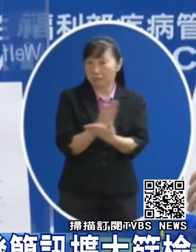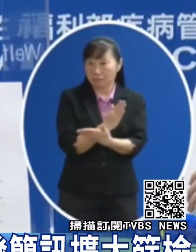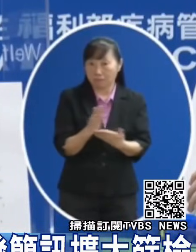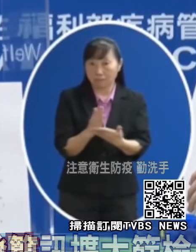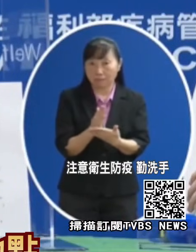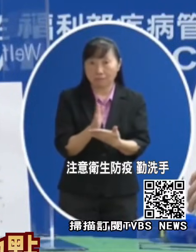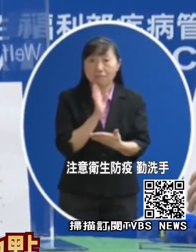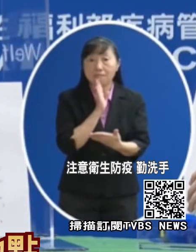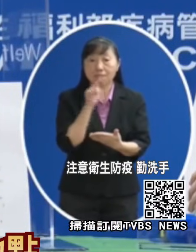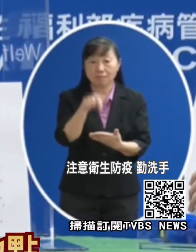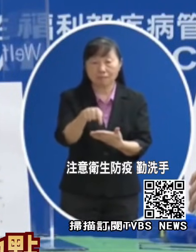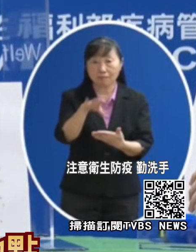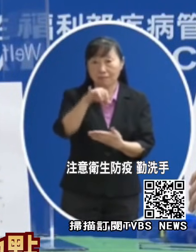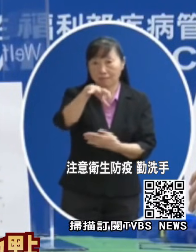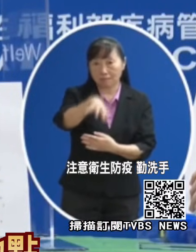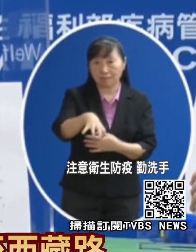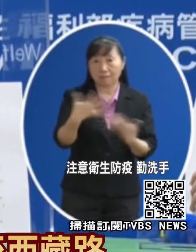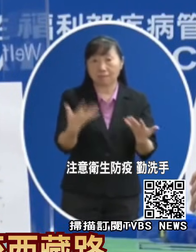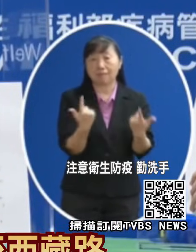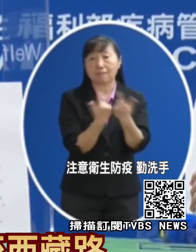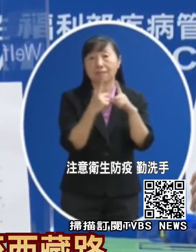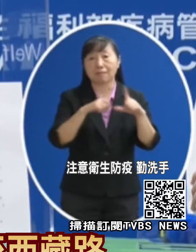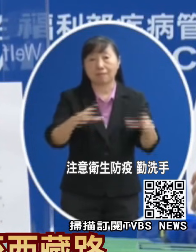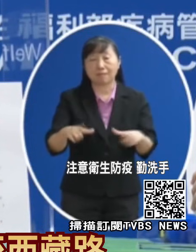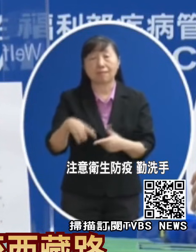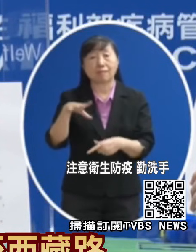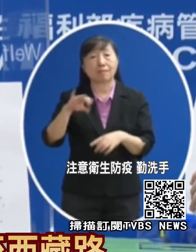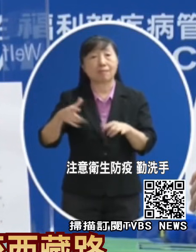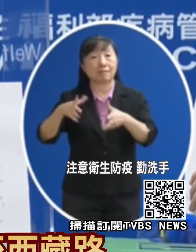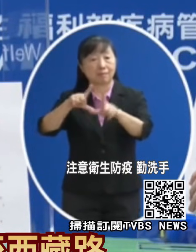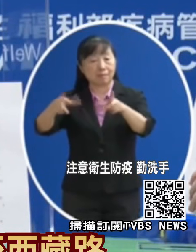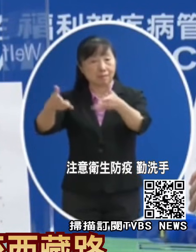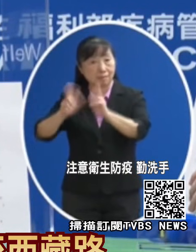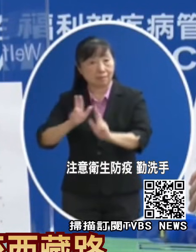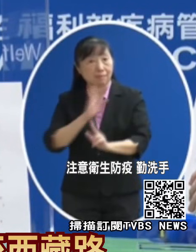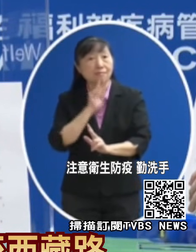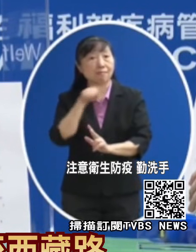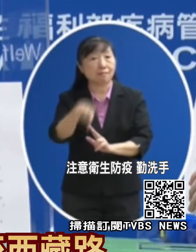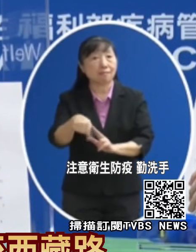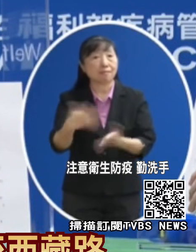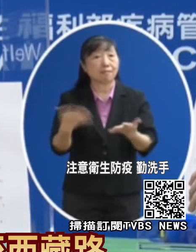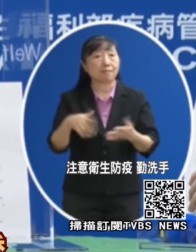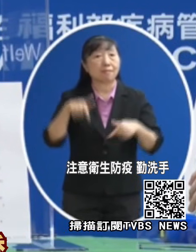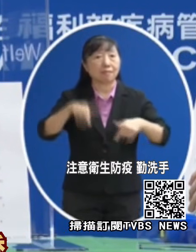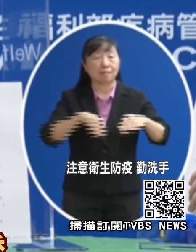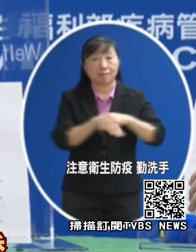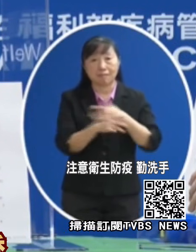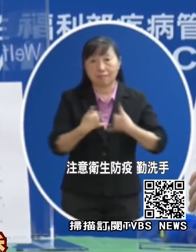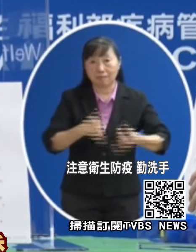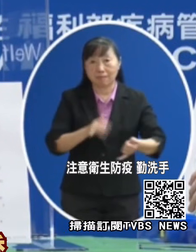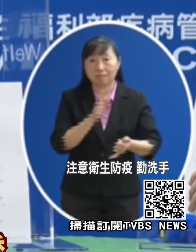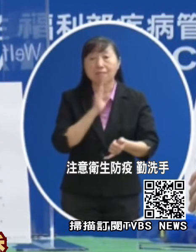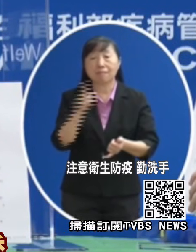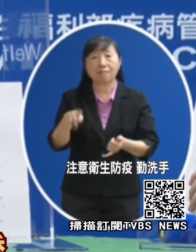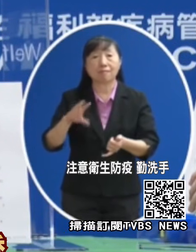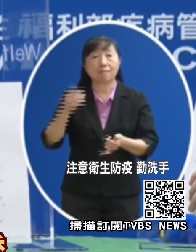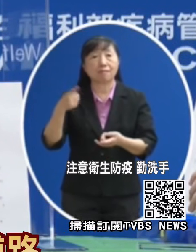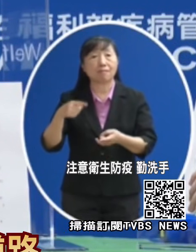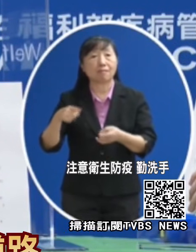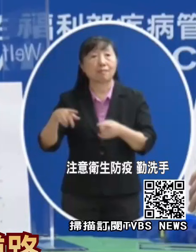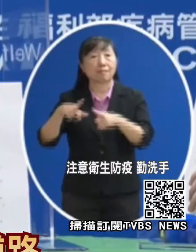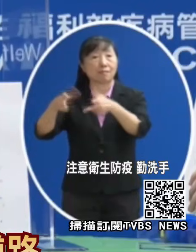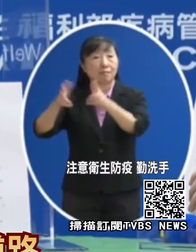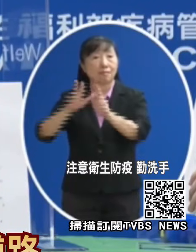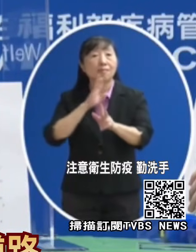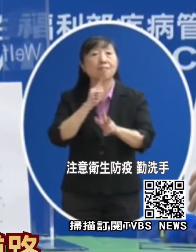简讯。 然后框列一个地点，北大万板大桥，东至西藏路，南至华翠大桥，西